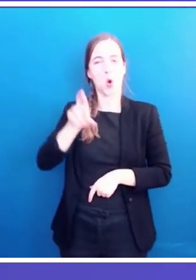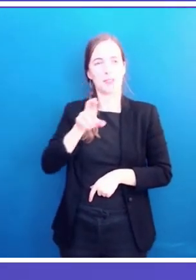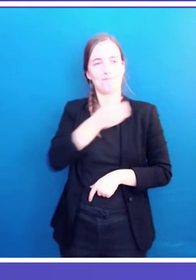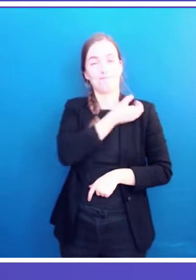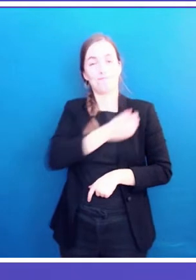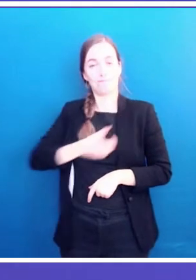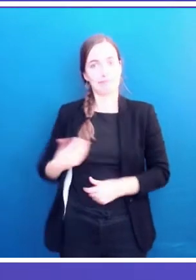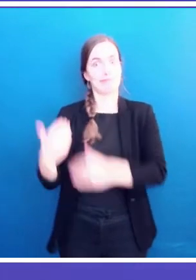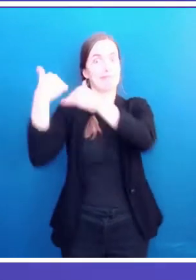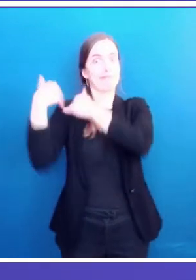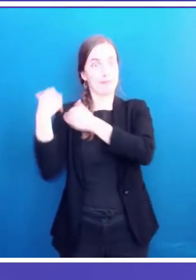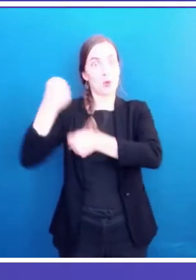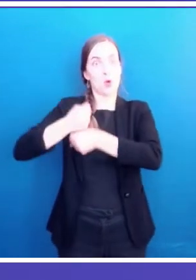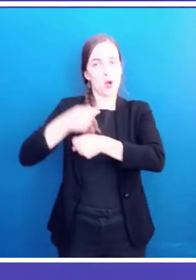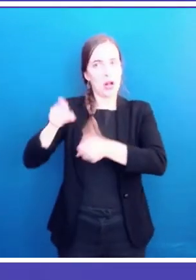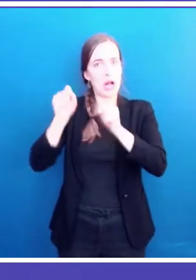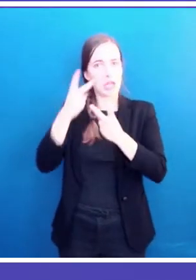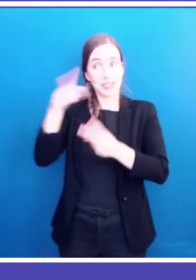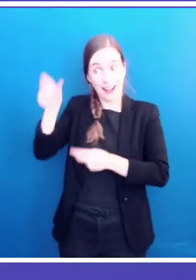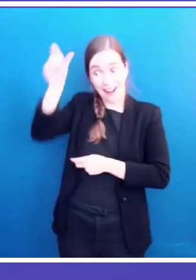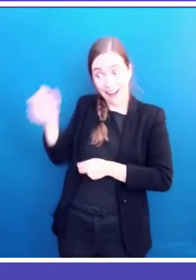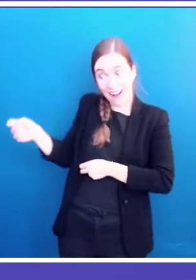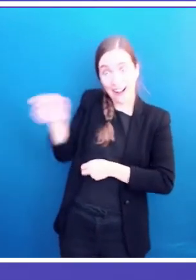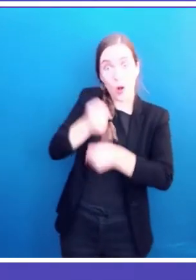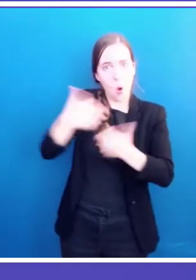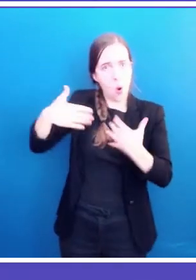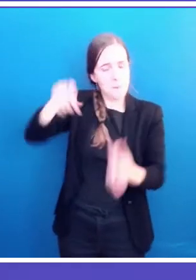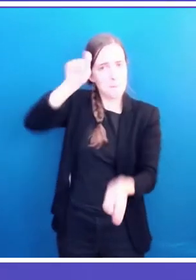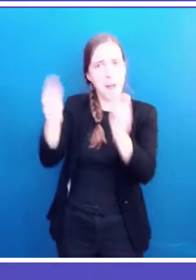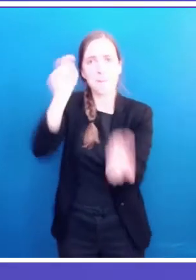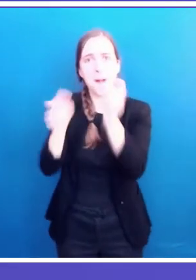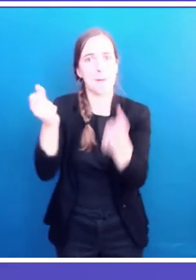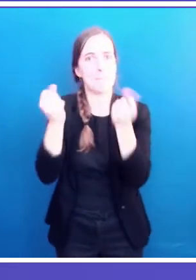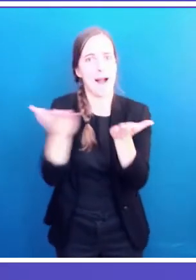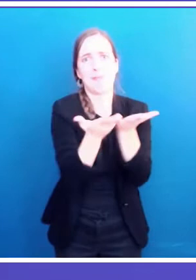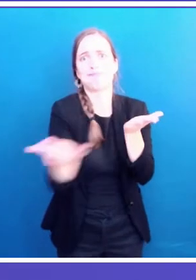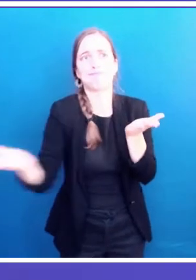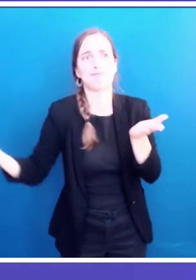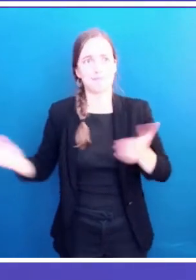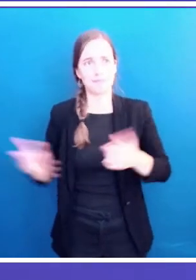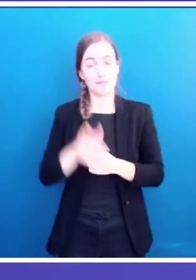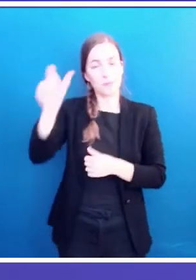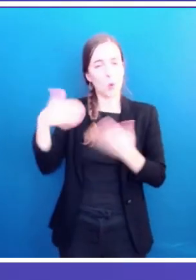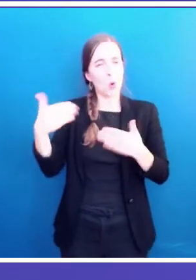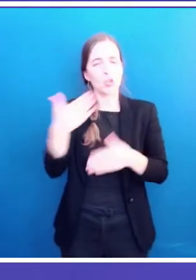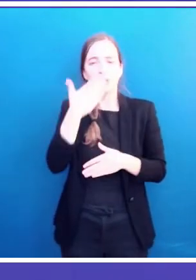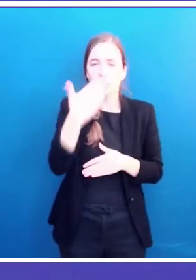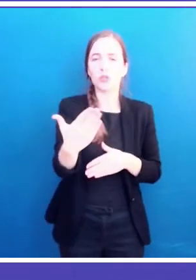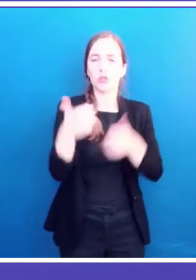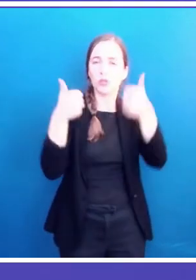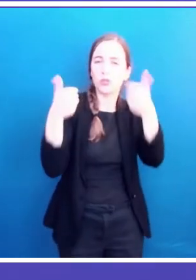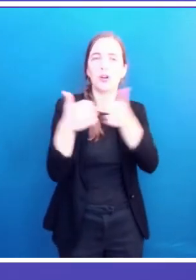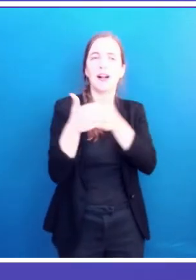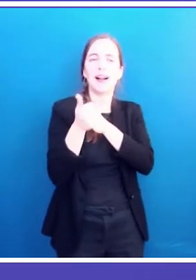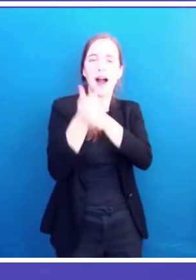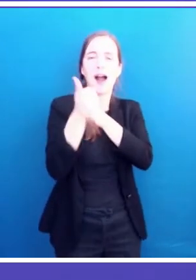من القادة التي تعاملت بشكل أفضل وبأكثر شكل أكثر فعالية مع مسألة